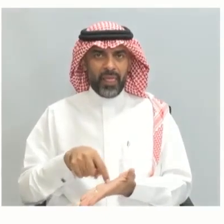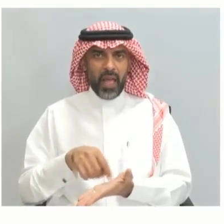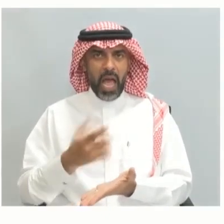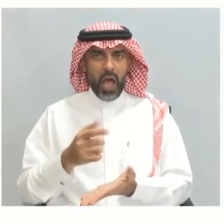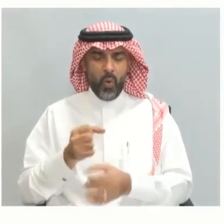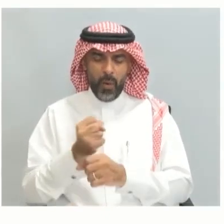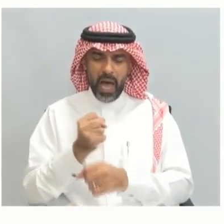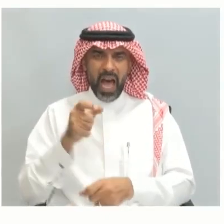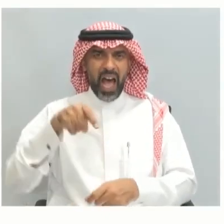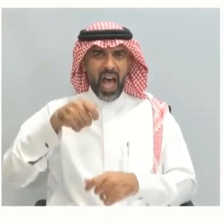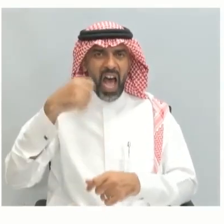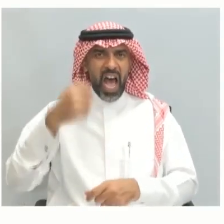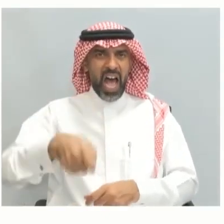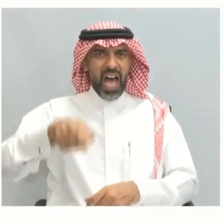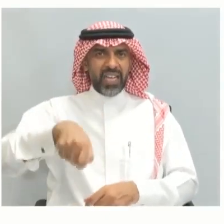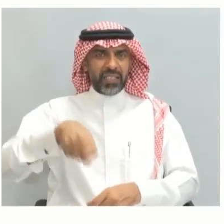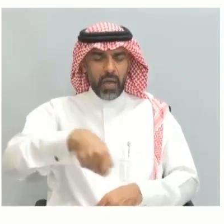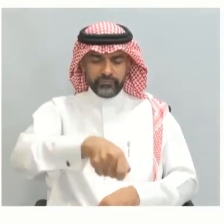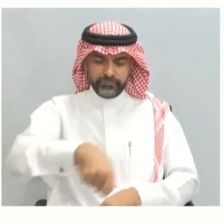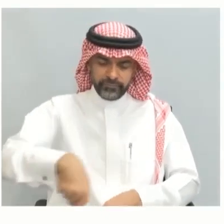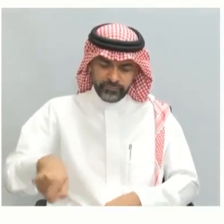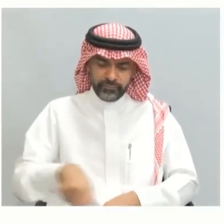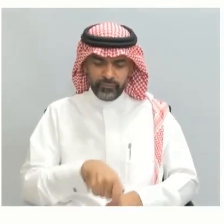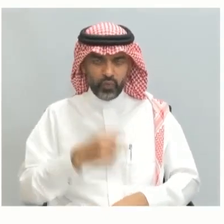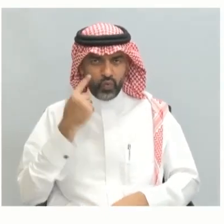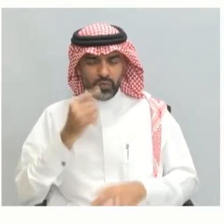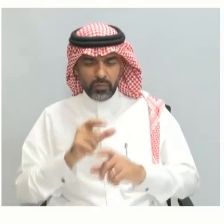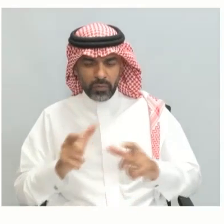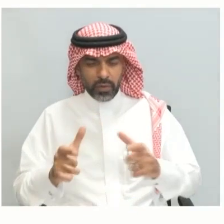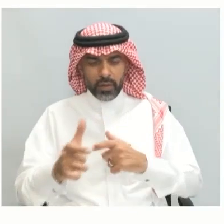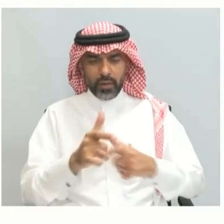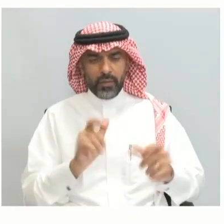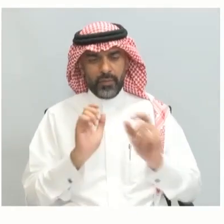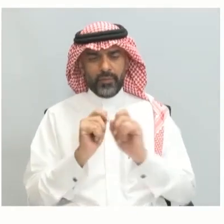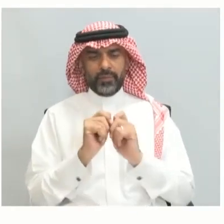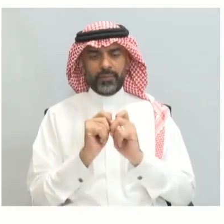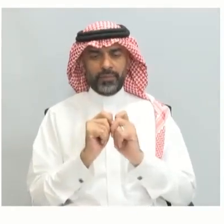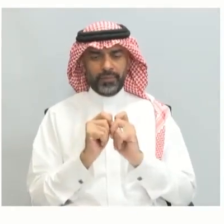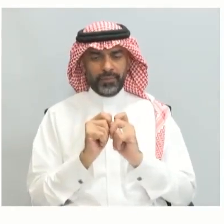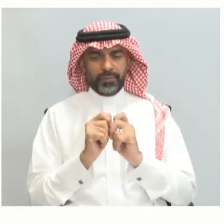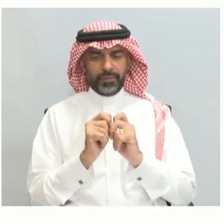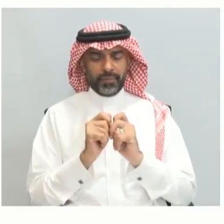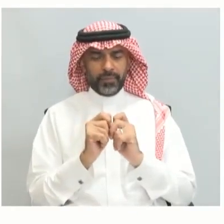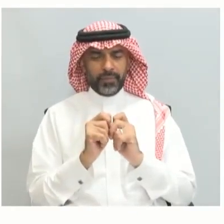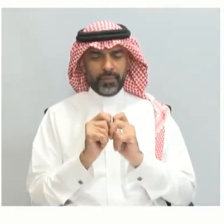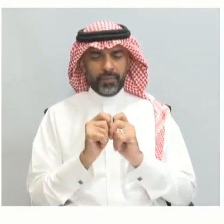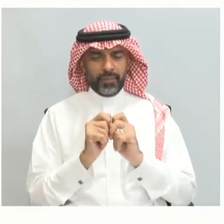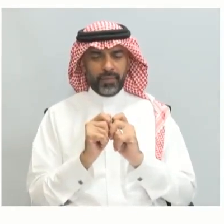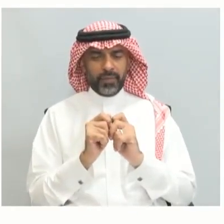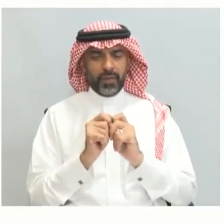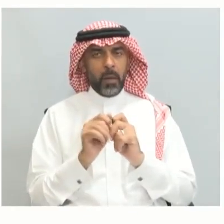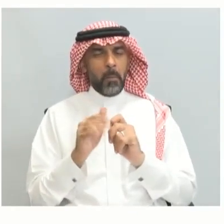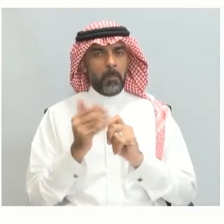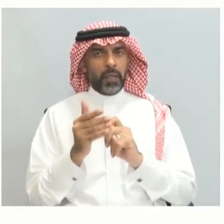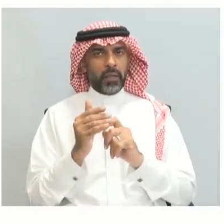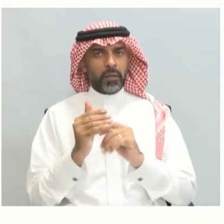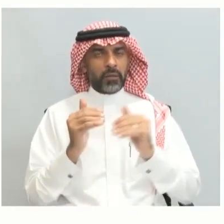الطريق لغيره برسم صوره لاهم الظواهر الطبيعيه التي قد يمر بها بالقرب من الطريق